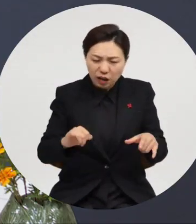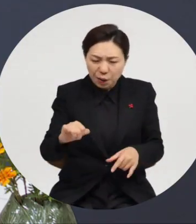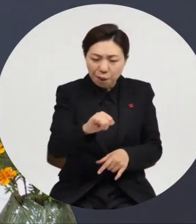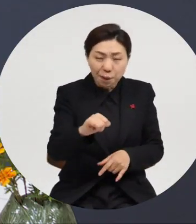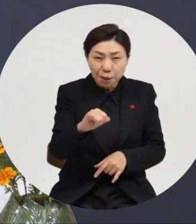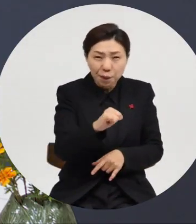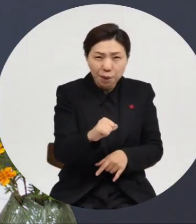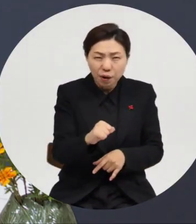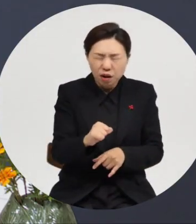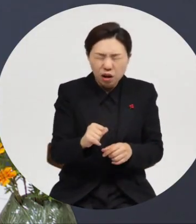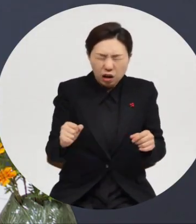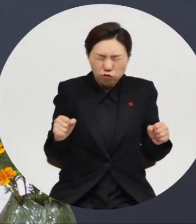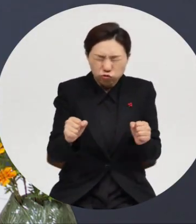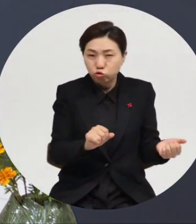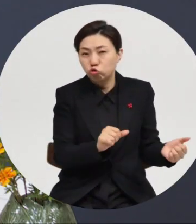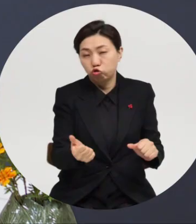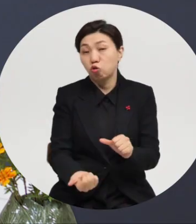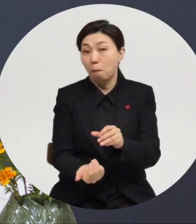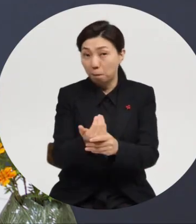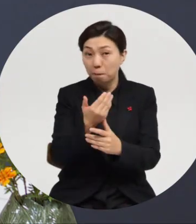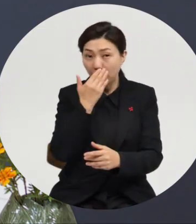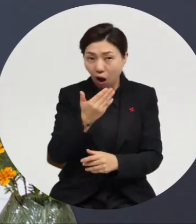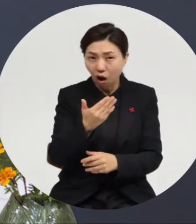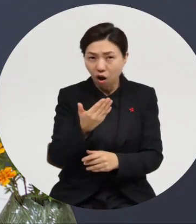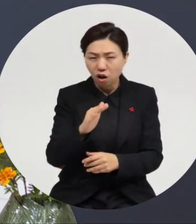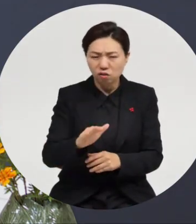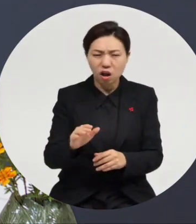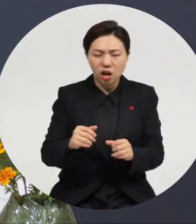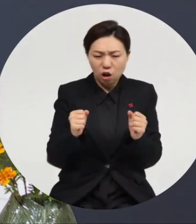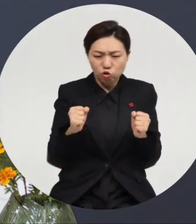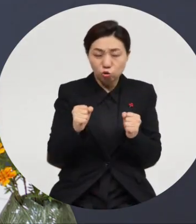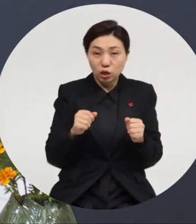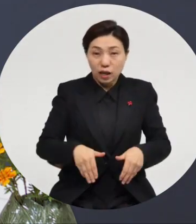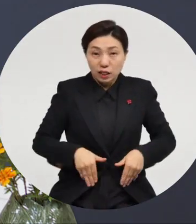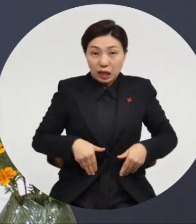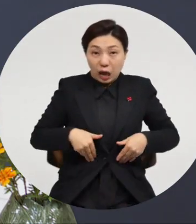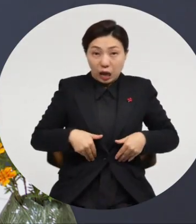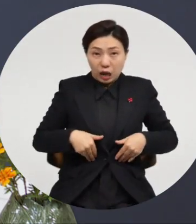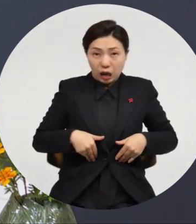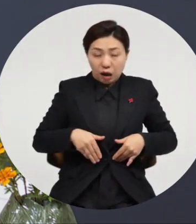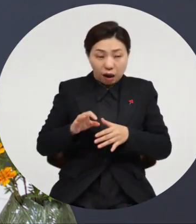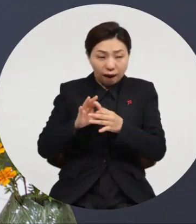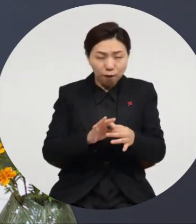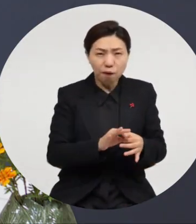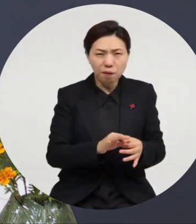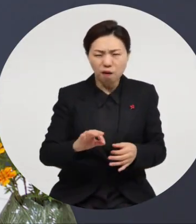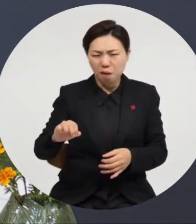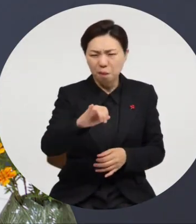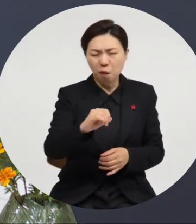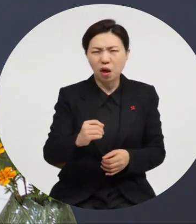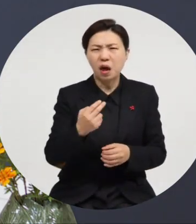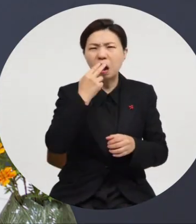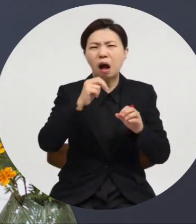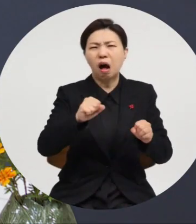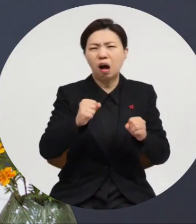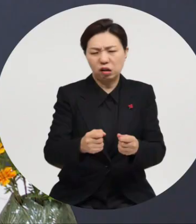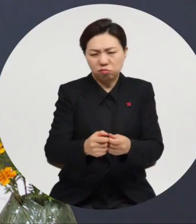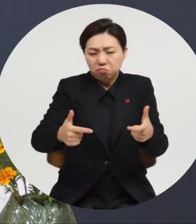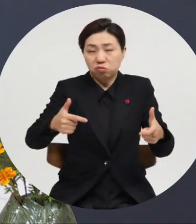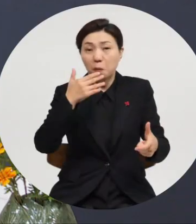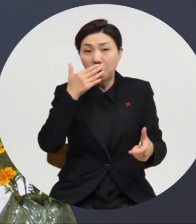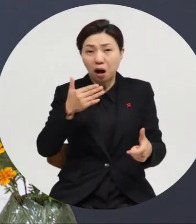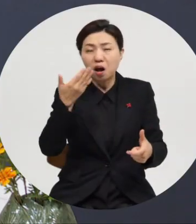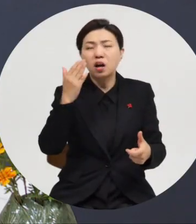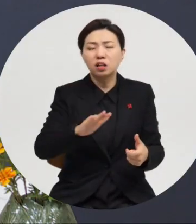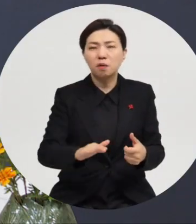이듬해 적어진다. 겨울이 따뜻하면 이듬해 병충해가 아주 많아진다. 그러니까 단점과 장점이